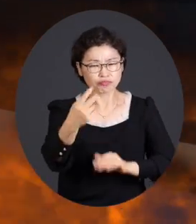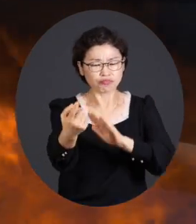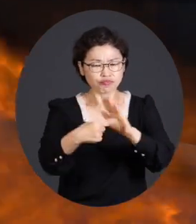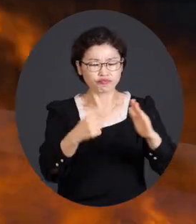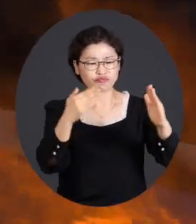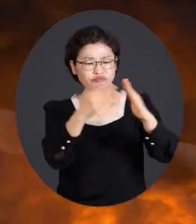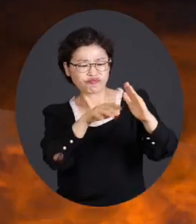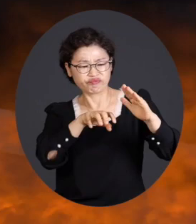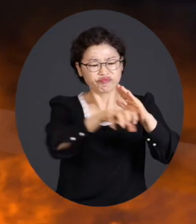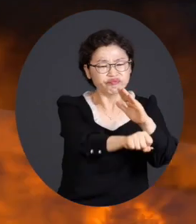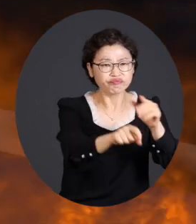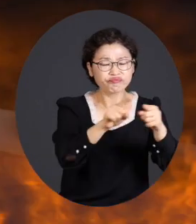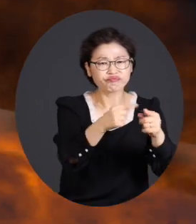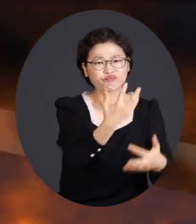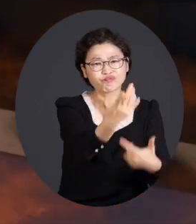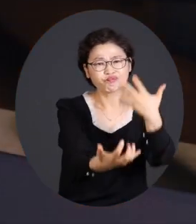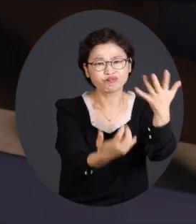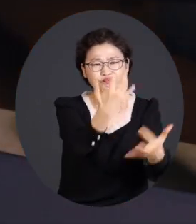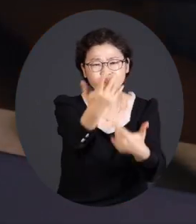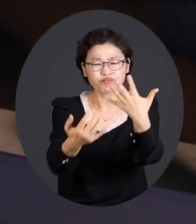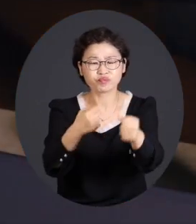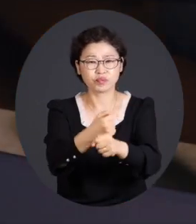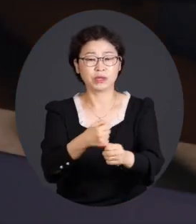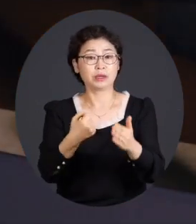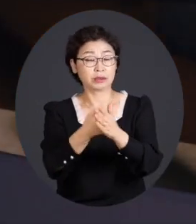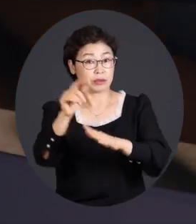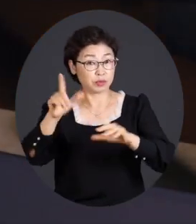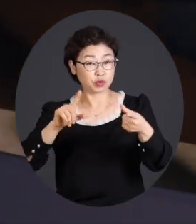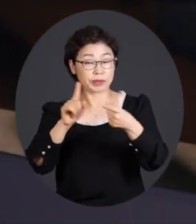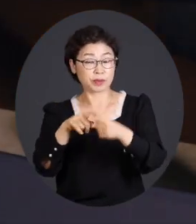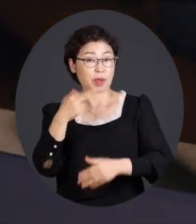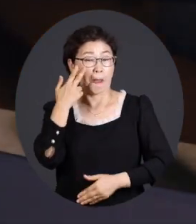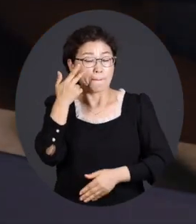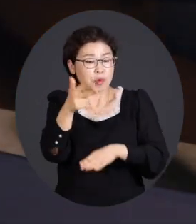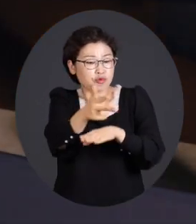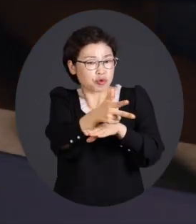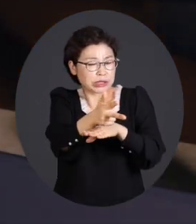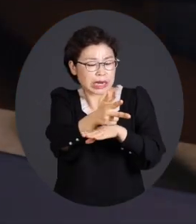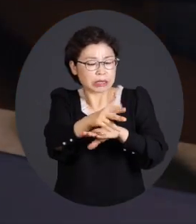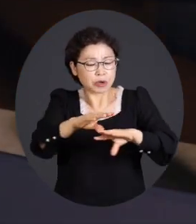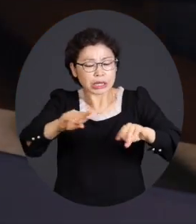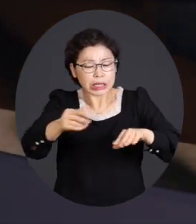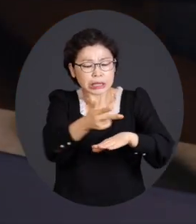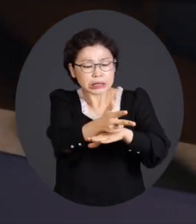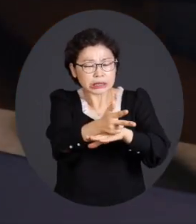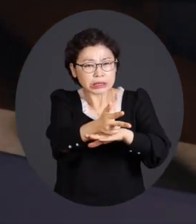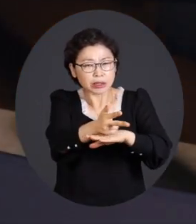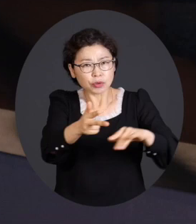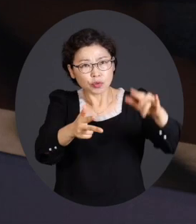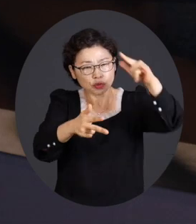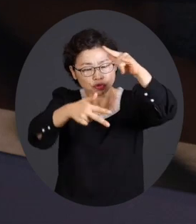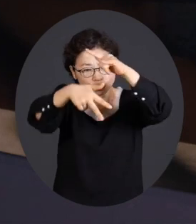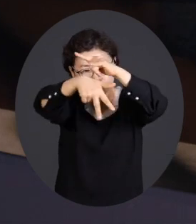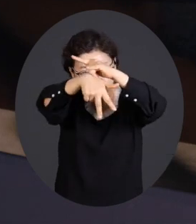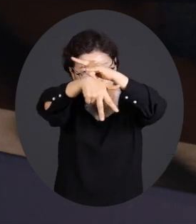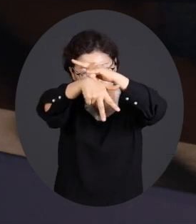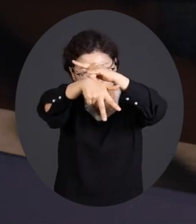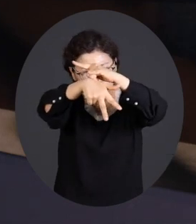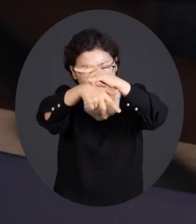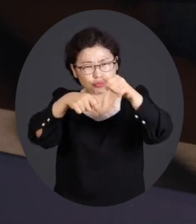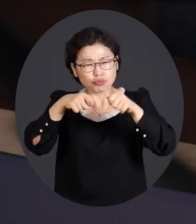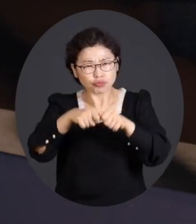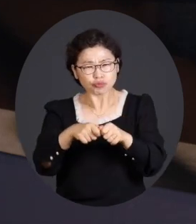민가에 불을 지릅니다. 그 불타는 장면을 미군 촬영반은요, 이 지상뿐만 아니라 공중에서